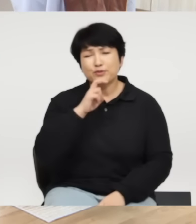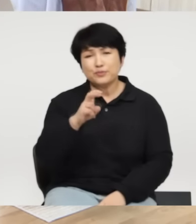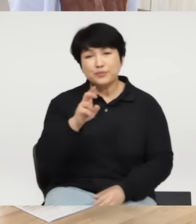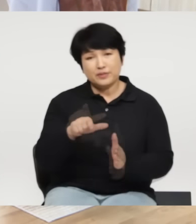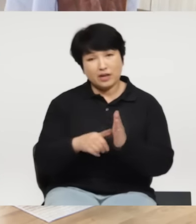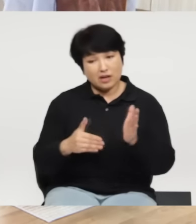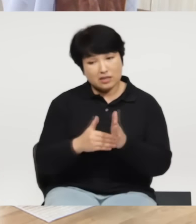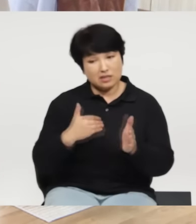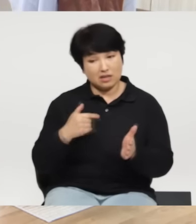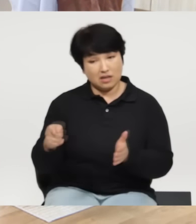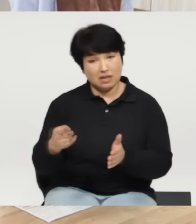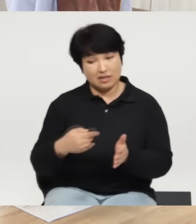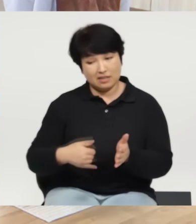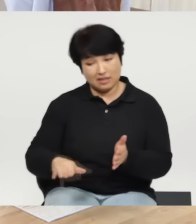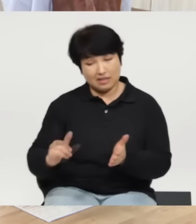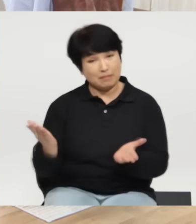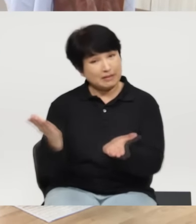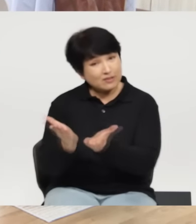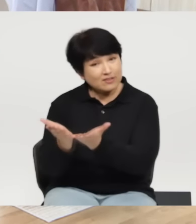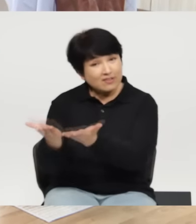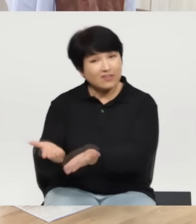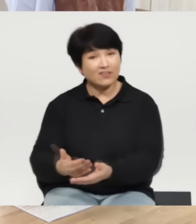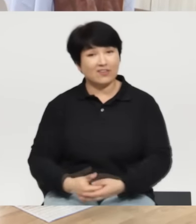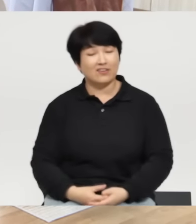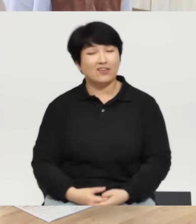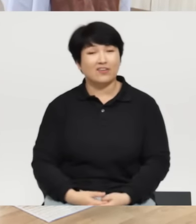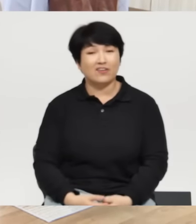20살까지 맞춰줘야 되나요?